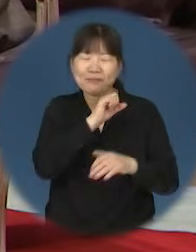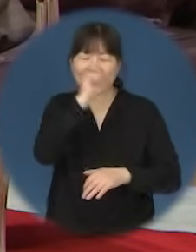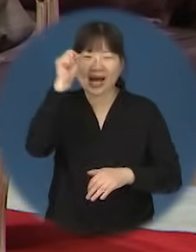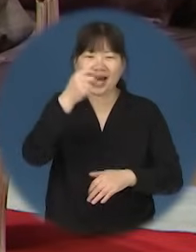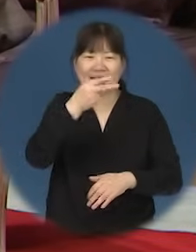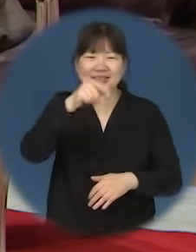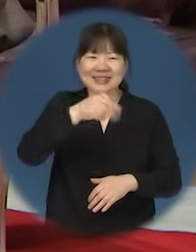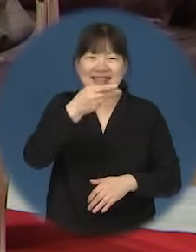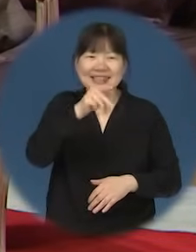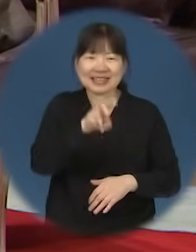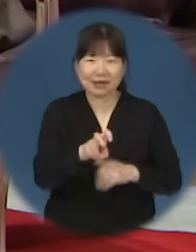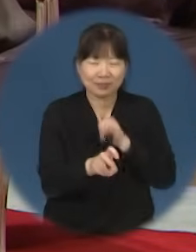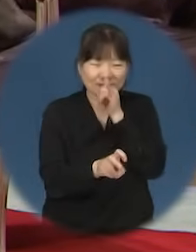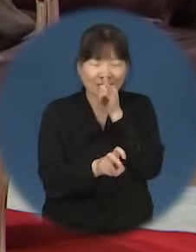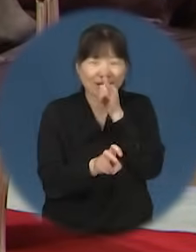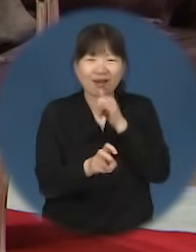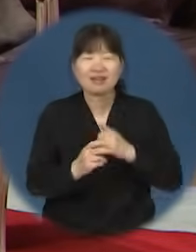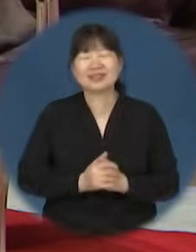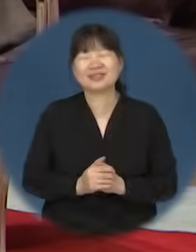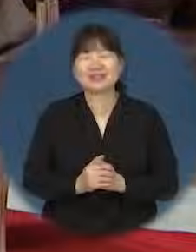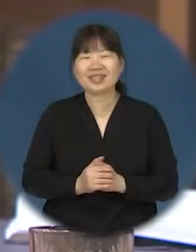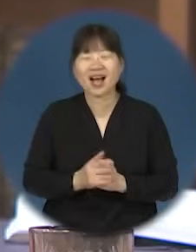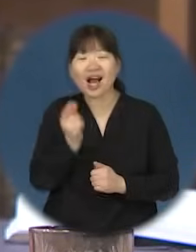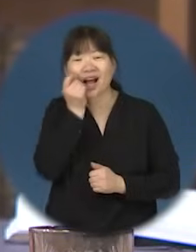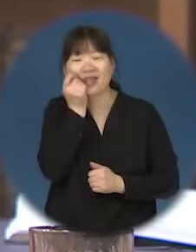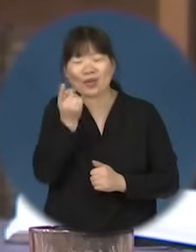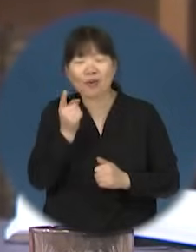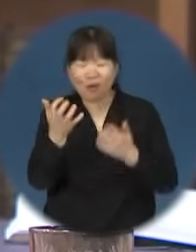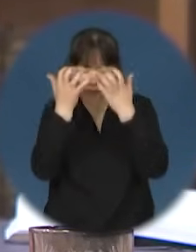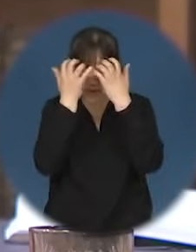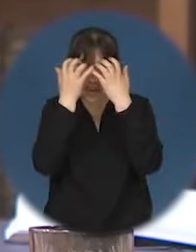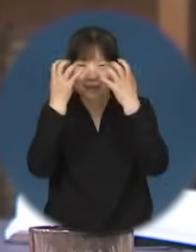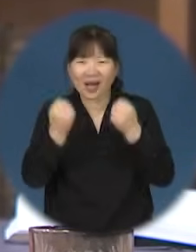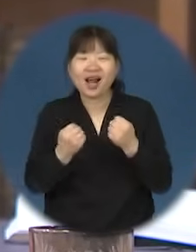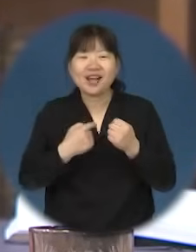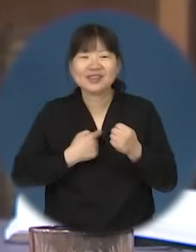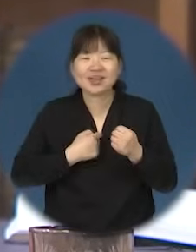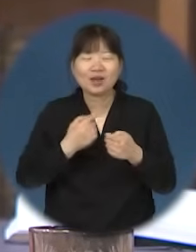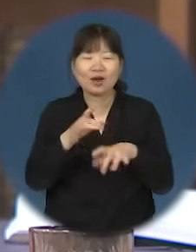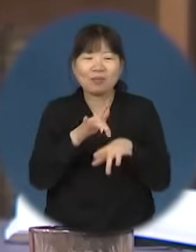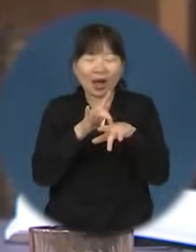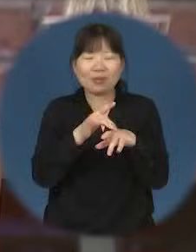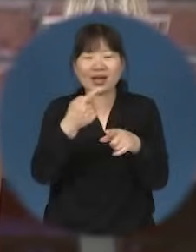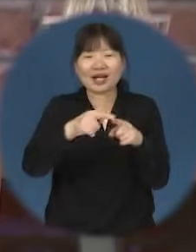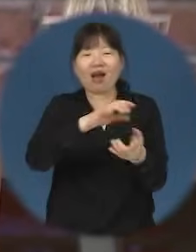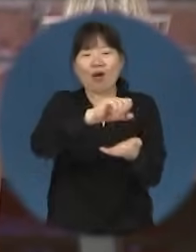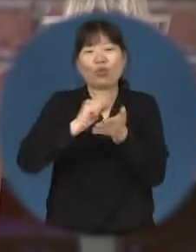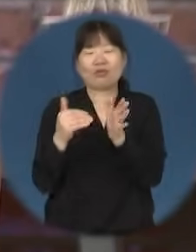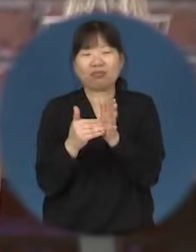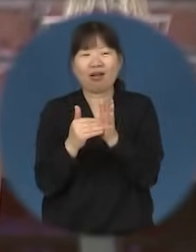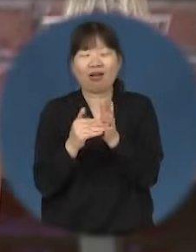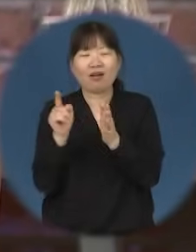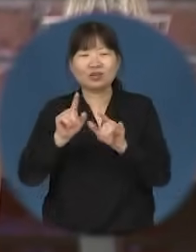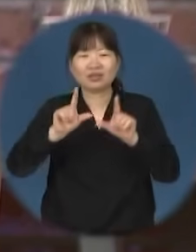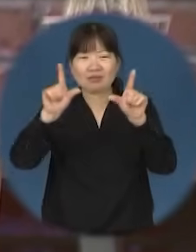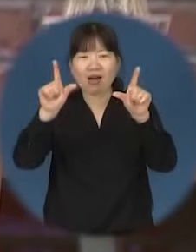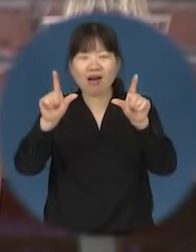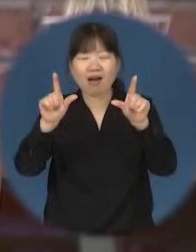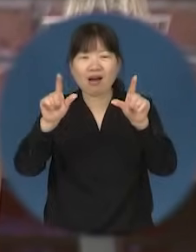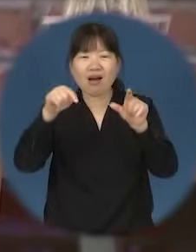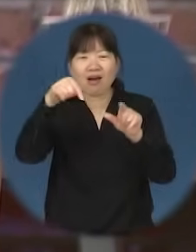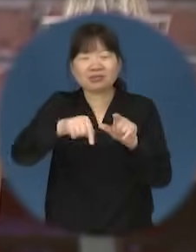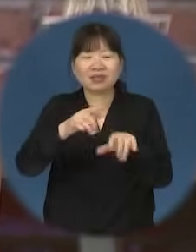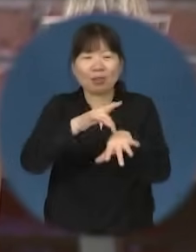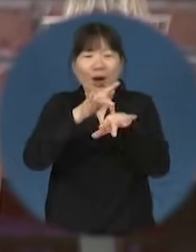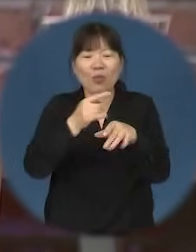한 달 동안 고생해서 마법의 칼을 딱 했는데 아이템을 내가 얻었다. 그렇죠. 근데 어느 날 그 마법의 칼에 마법이